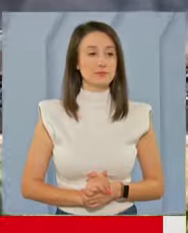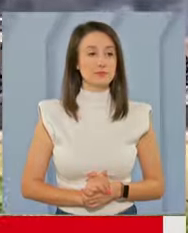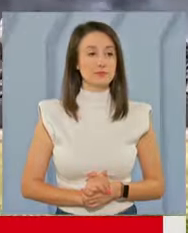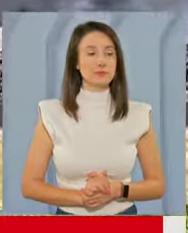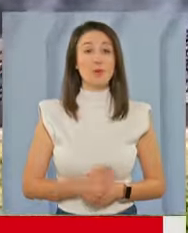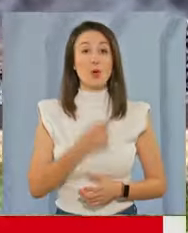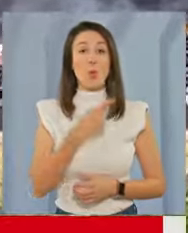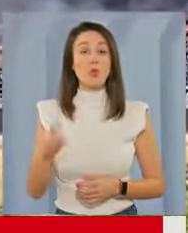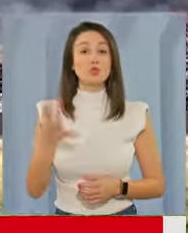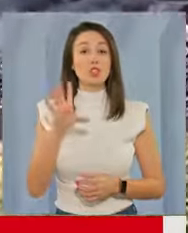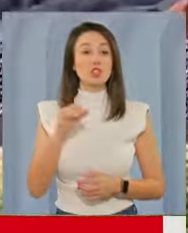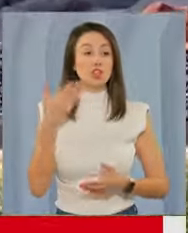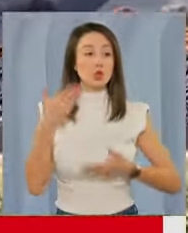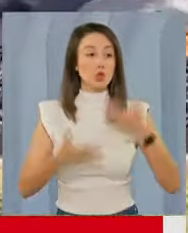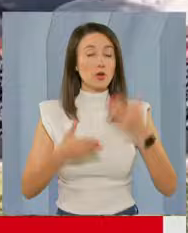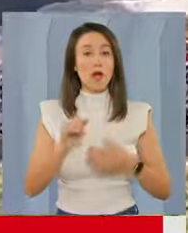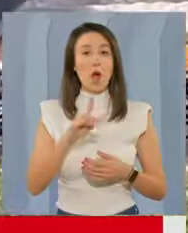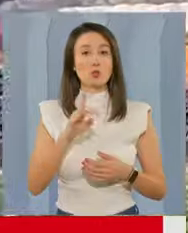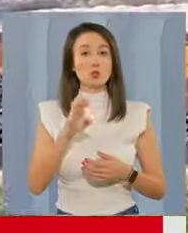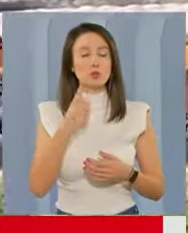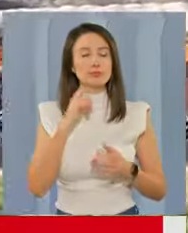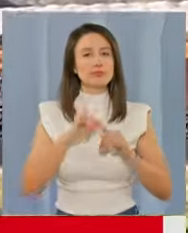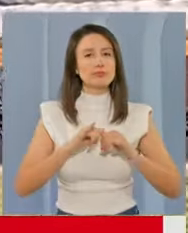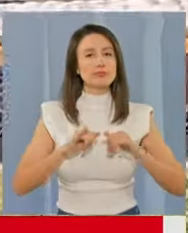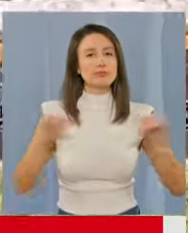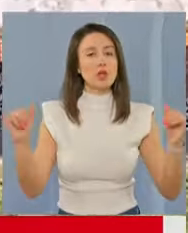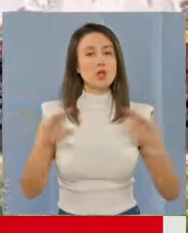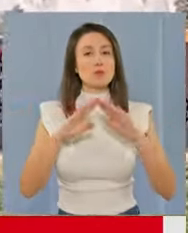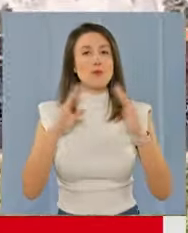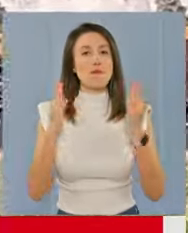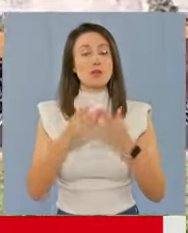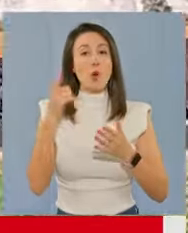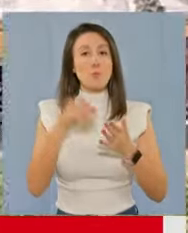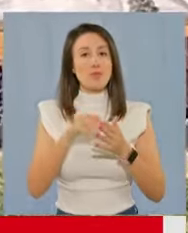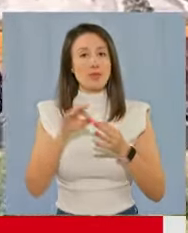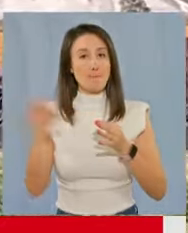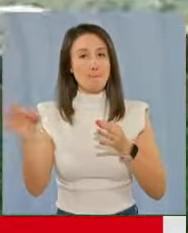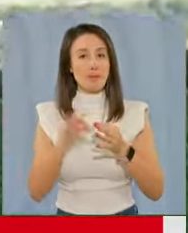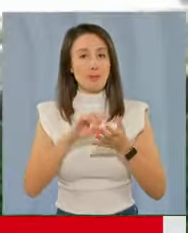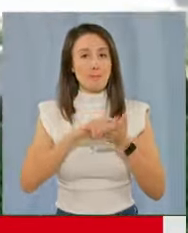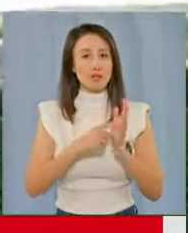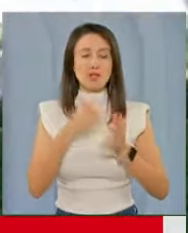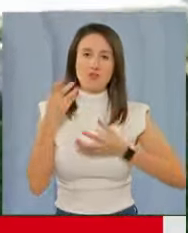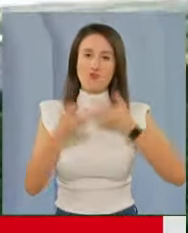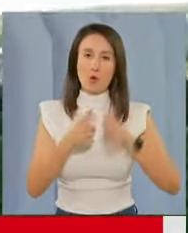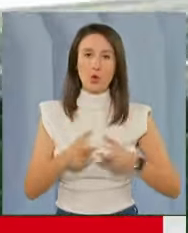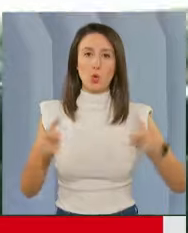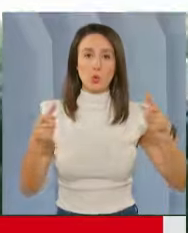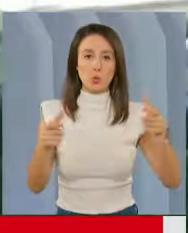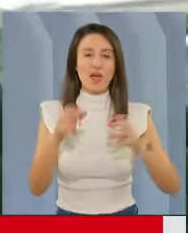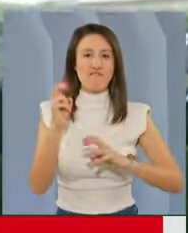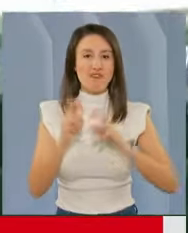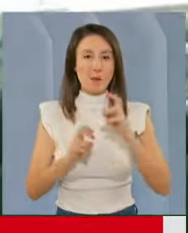Numai puțin de 150 de tone de cauciucuri împrăștiate pe o suprafață de aproximativ 1000 de metri pătrați au luat foc în curtea fabricii de ciment